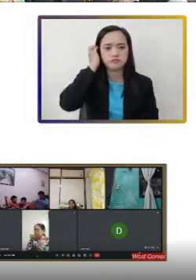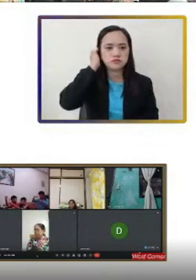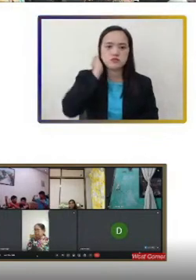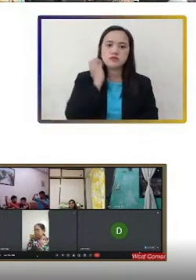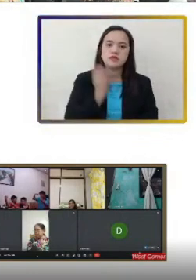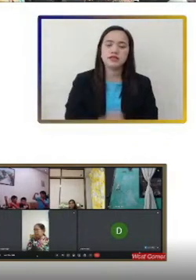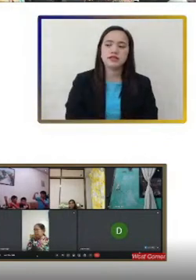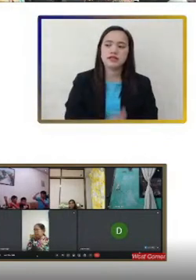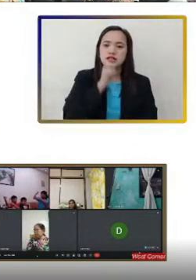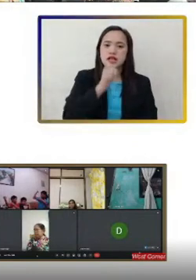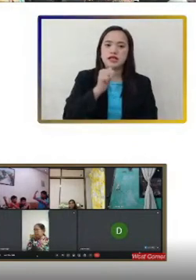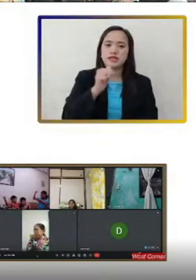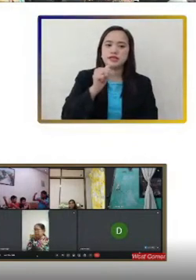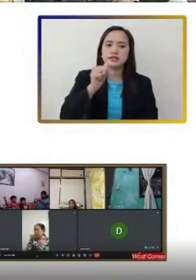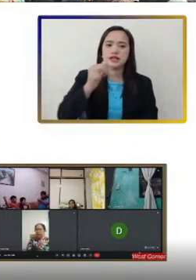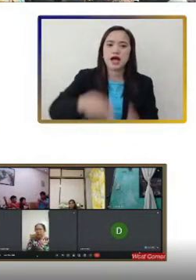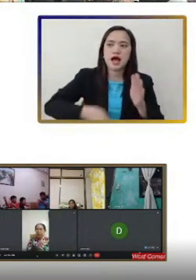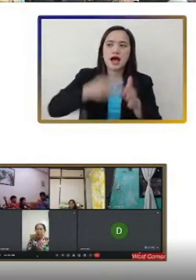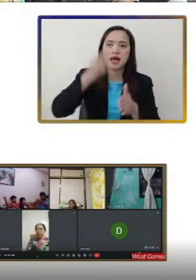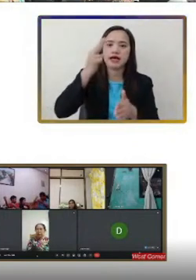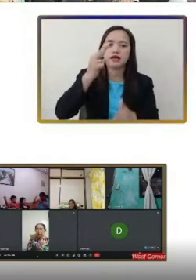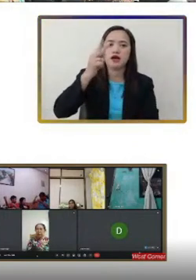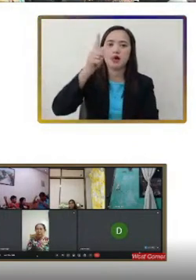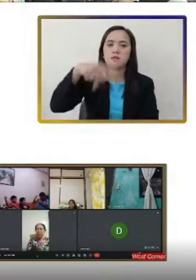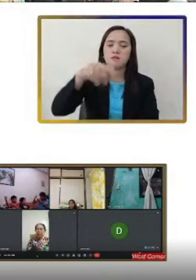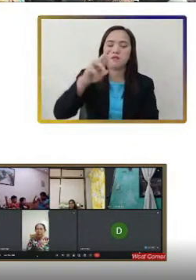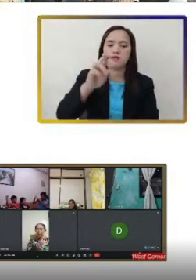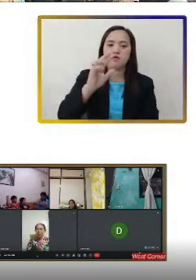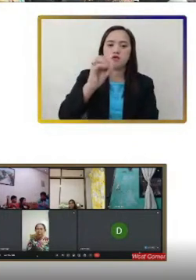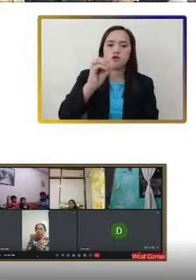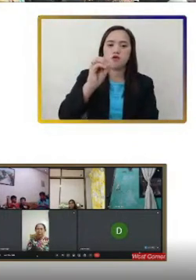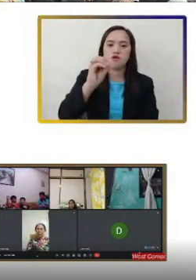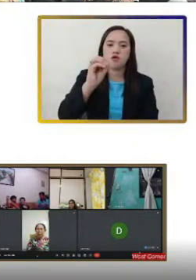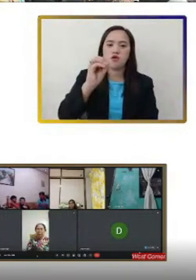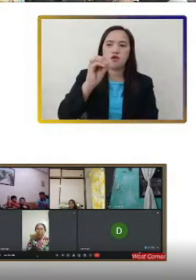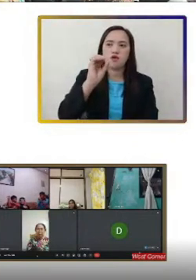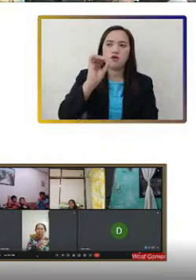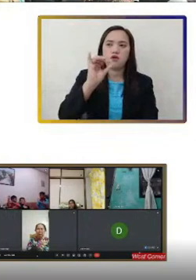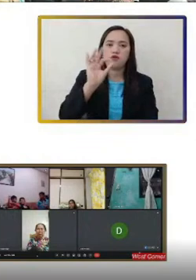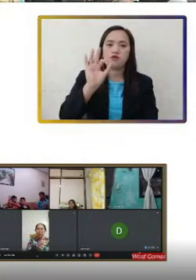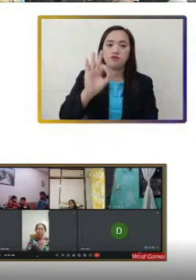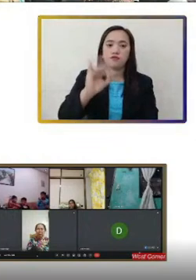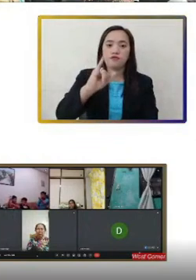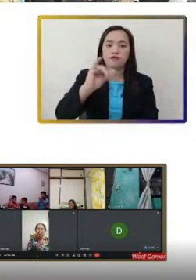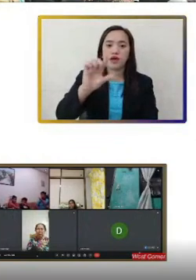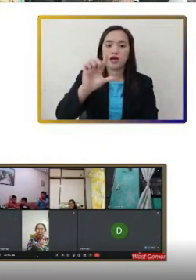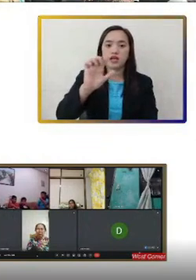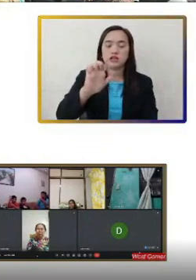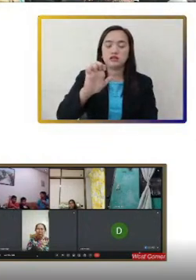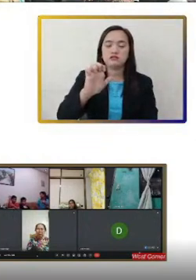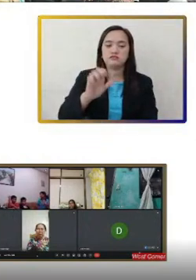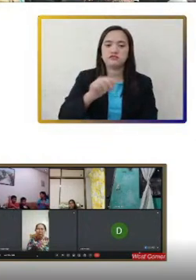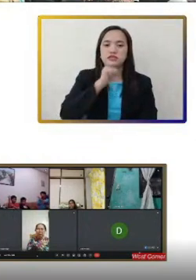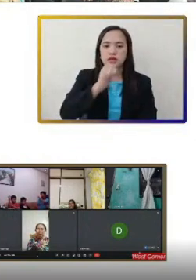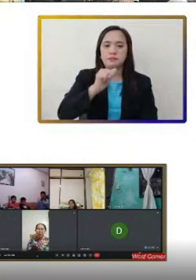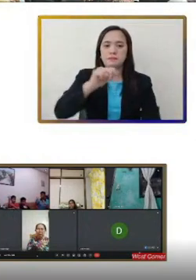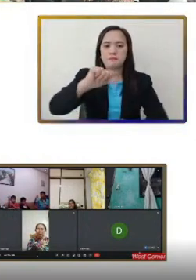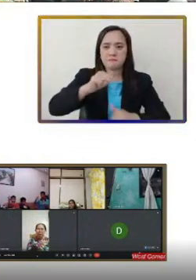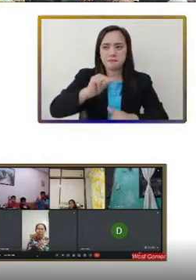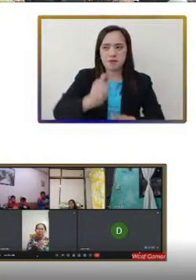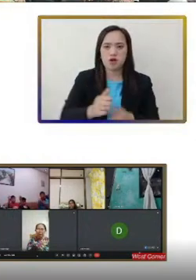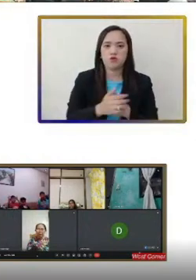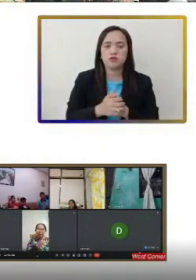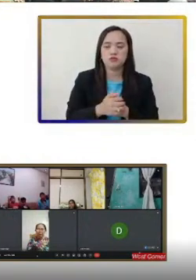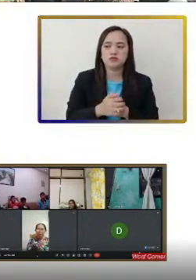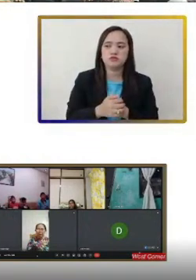know, at kailangan po natin na meron tayong puso talaga para sa gawain ng Panginoon. Okay?